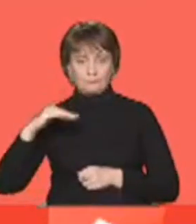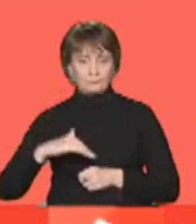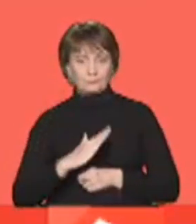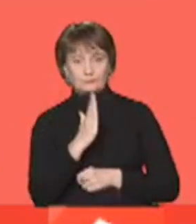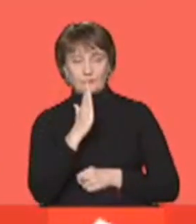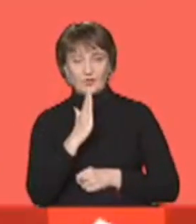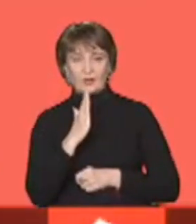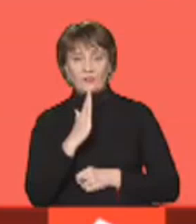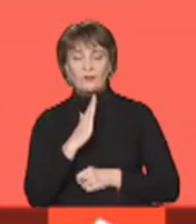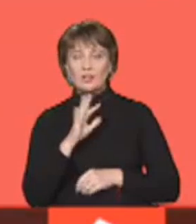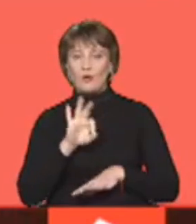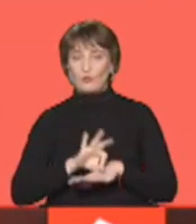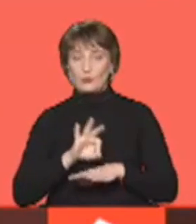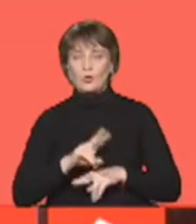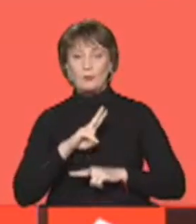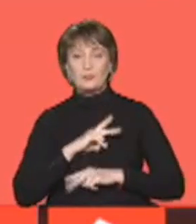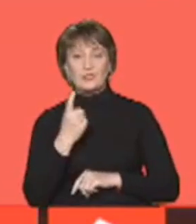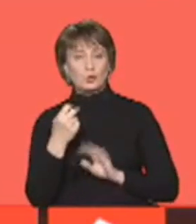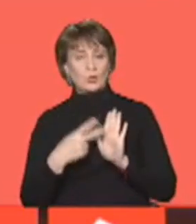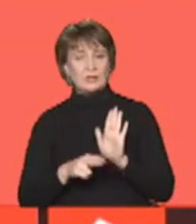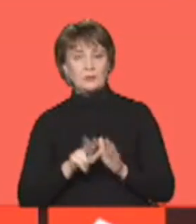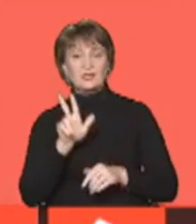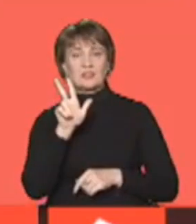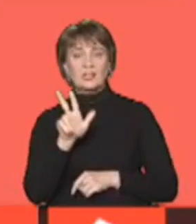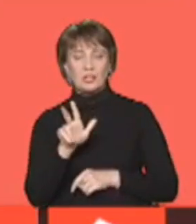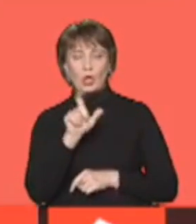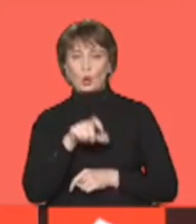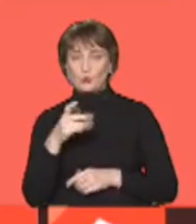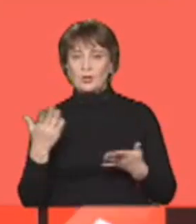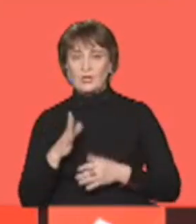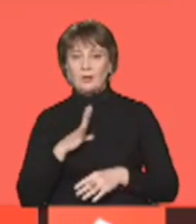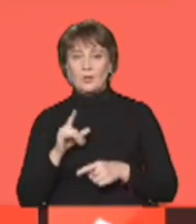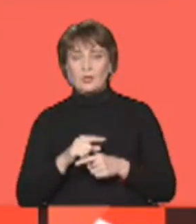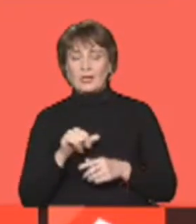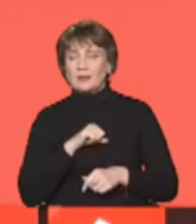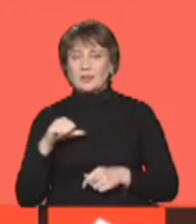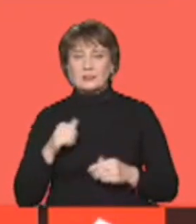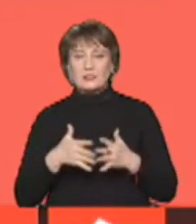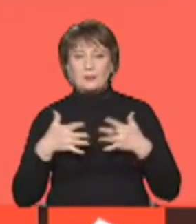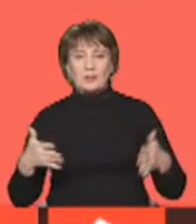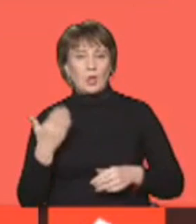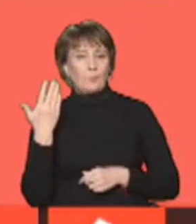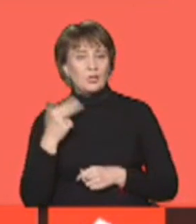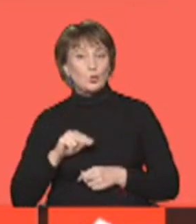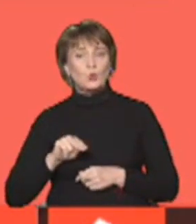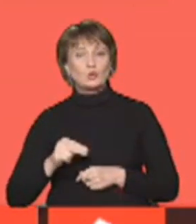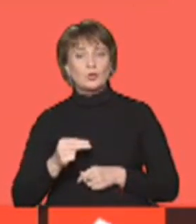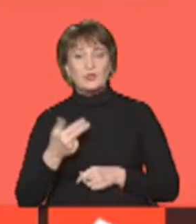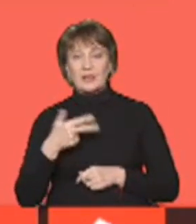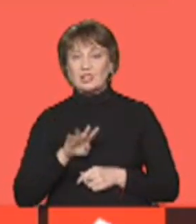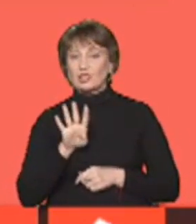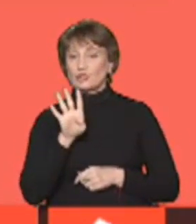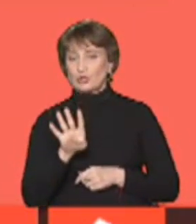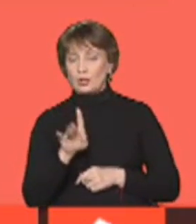хвороби померло 183 людини, що були уражені на ковід. Найбільше минулого четверга